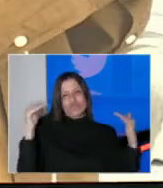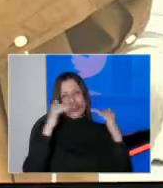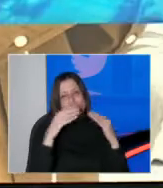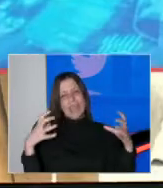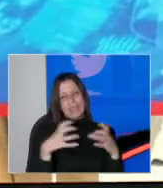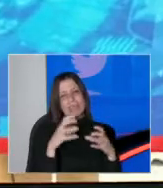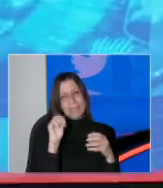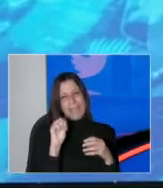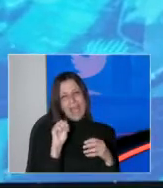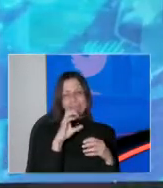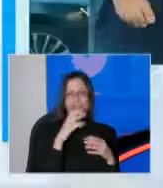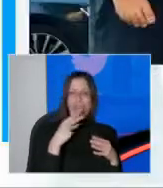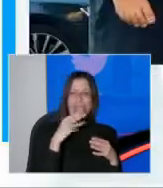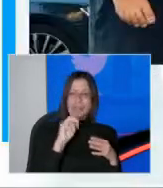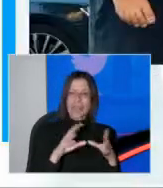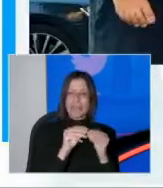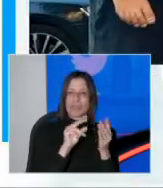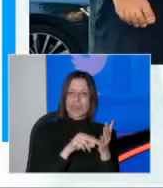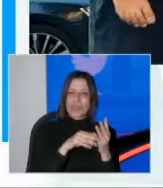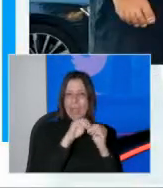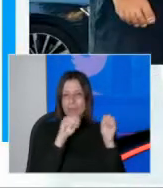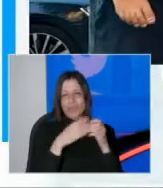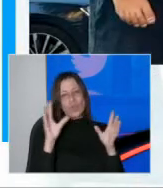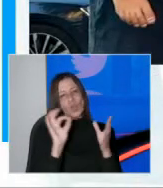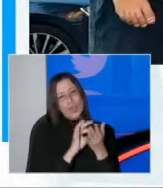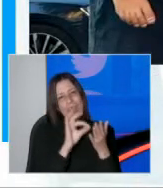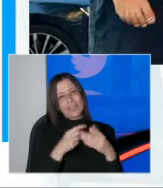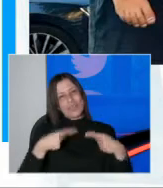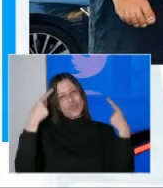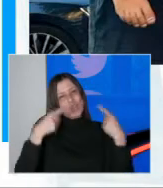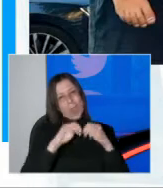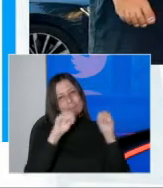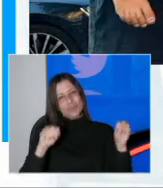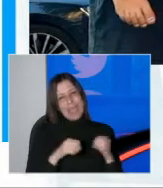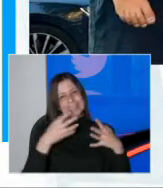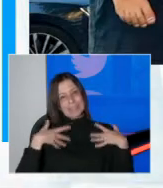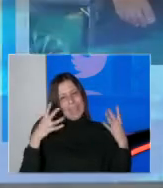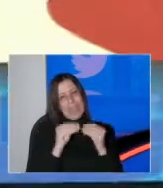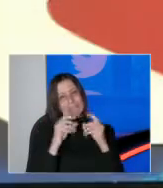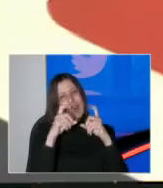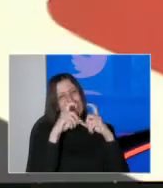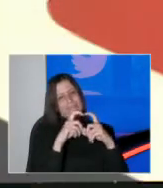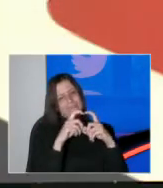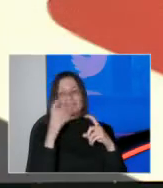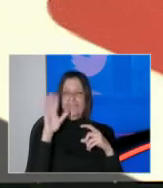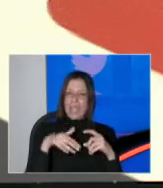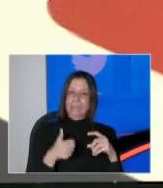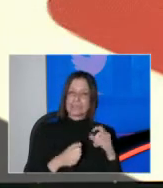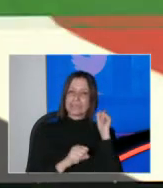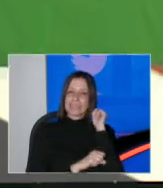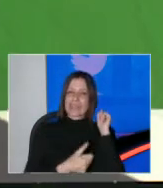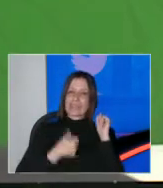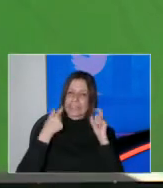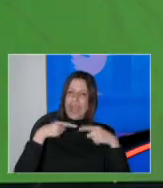מרב כהן עם תמונה משפחתית כותבת יום משפחה שמח עם לב קטן. גם סגן שר החוץ עידן